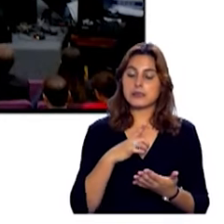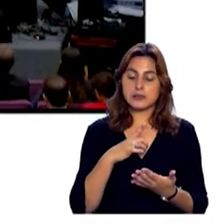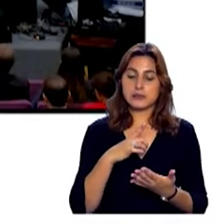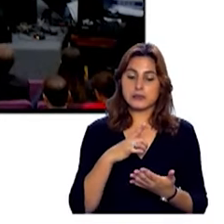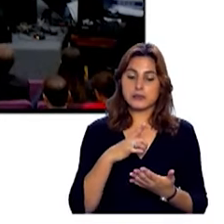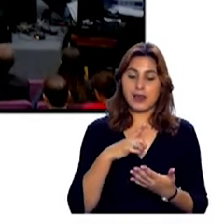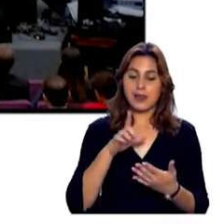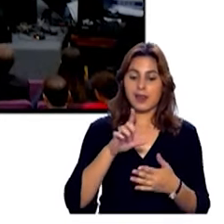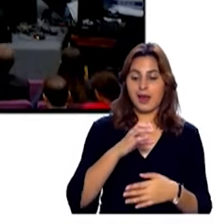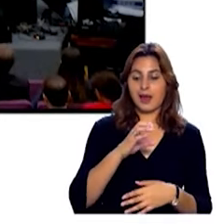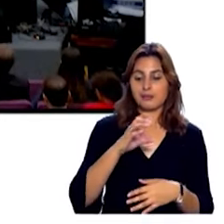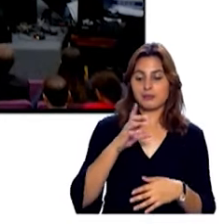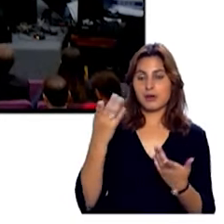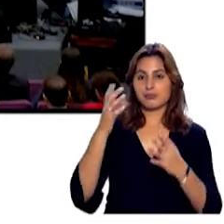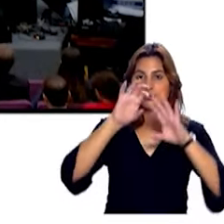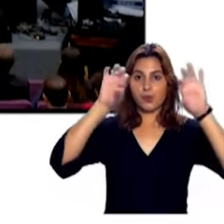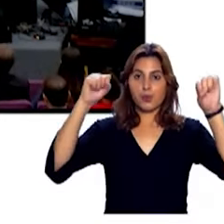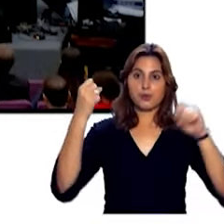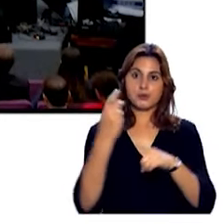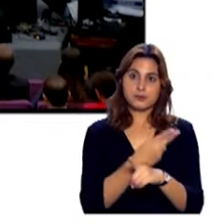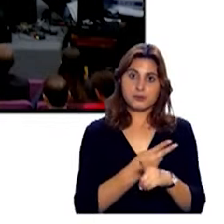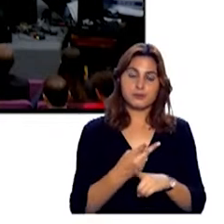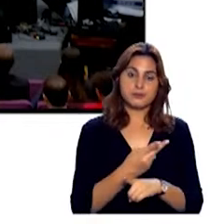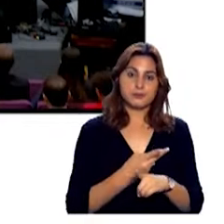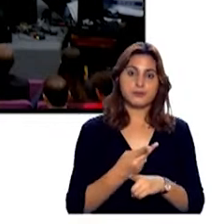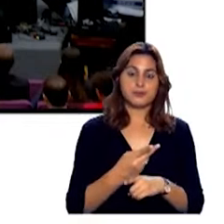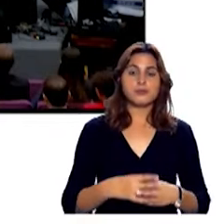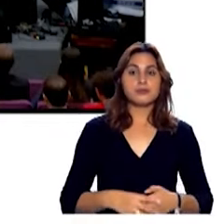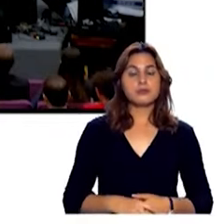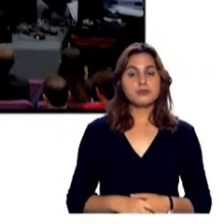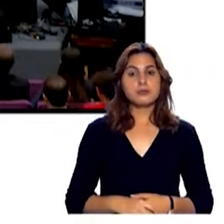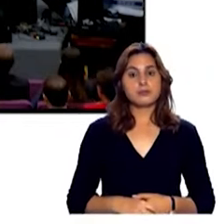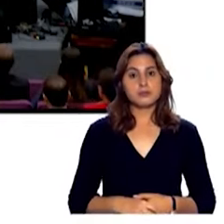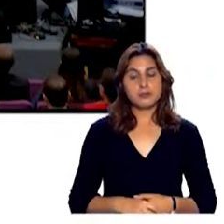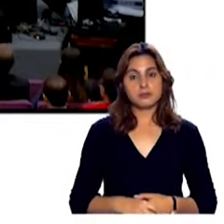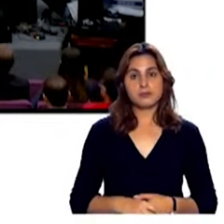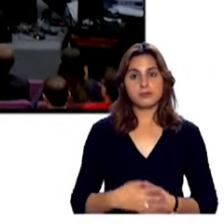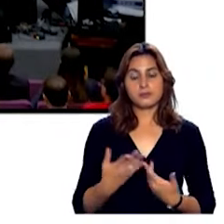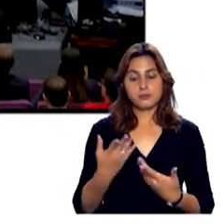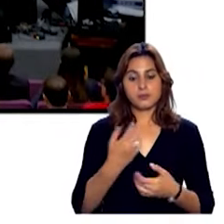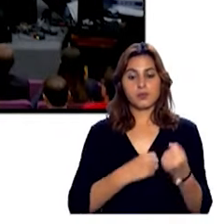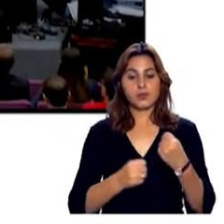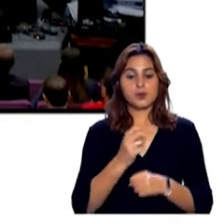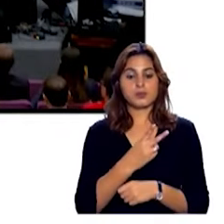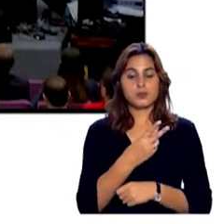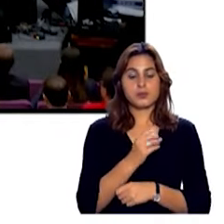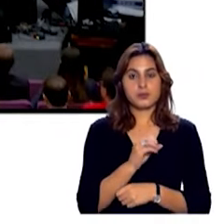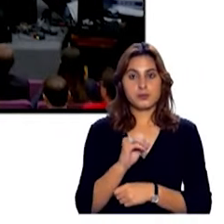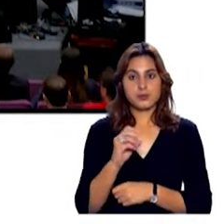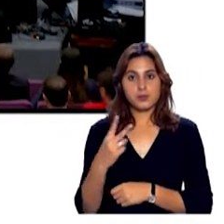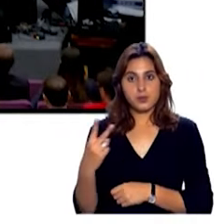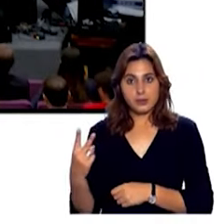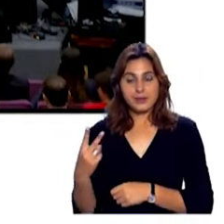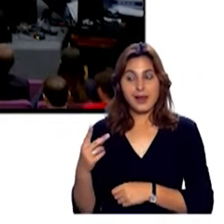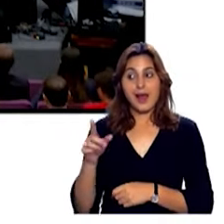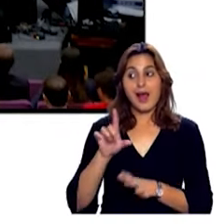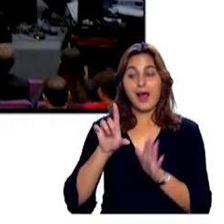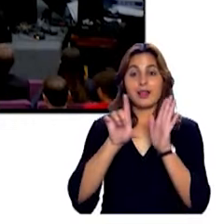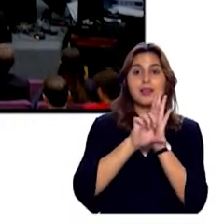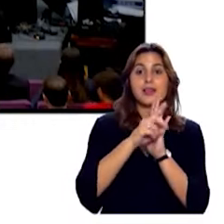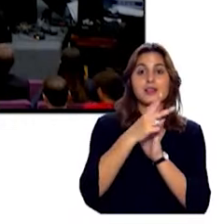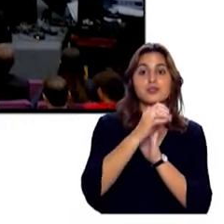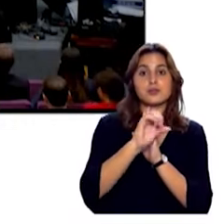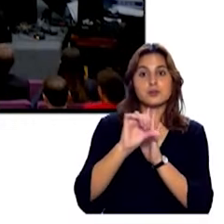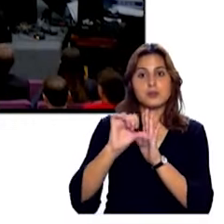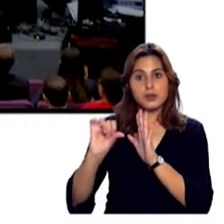vaglio preliminare che fino all'anno fino al 2022 la legge del 2009 affidavit sezione Della corte DI